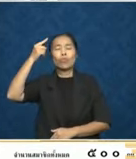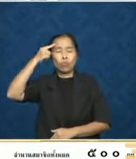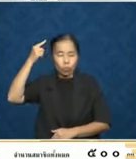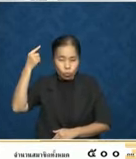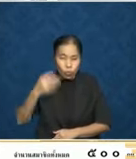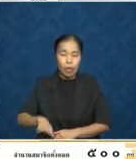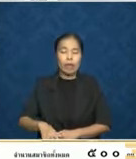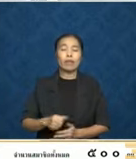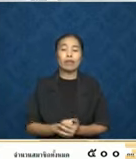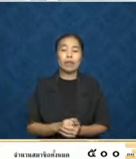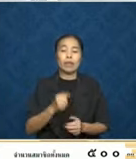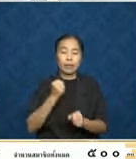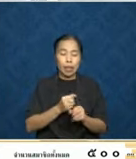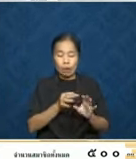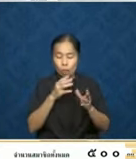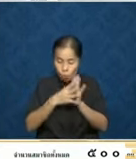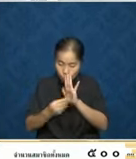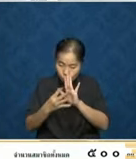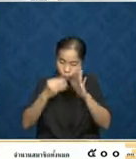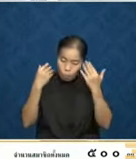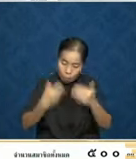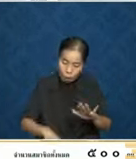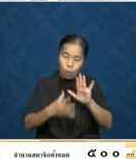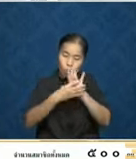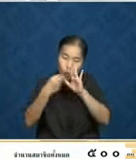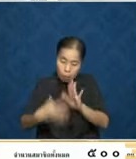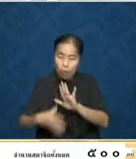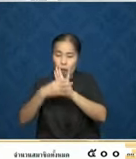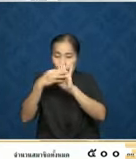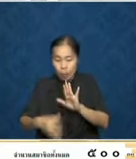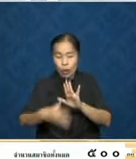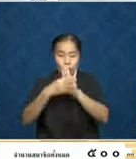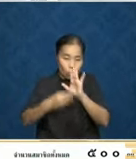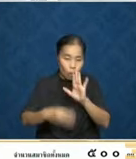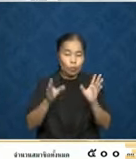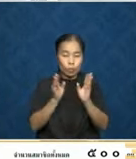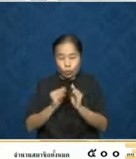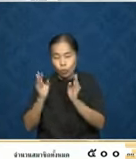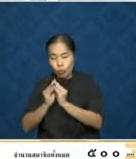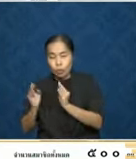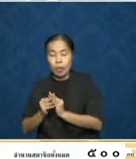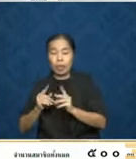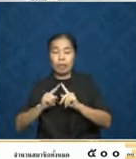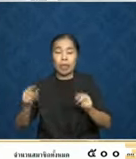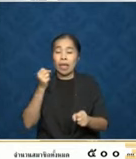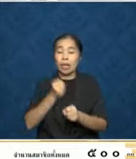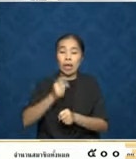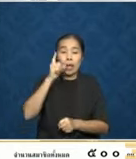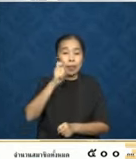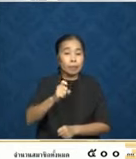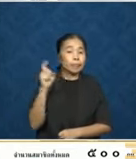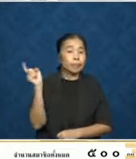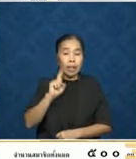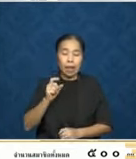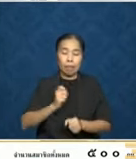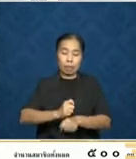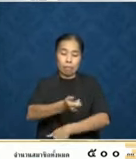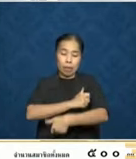ความรู้มันเต็มกับหน่วยงานหมดแล้วอบรมแล้วอบรมอีกสัมมนาและสัมมนาอีกแต่สิ่งที่มันทำไม่ได้ก็คือเวลาทำจ